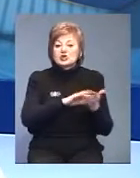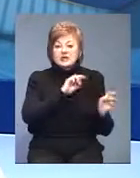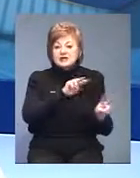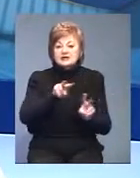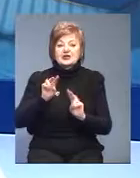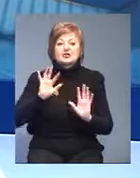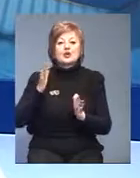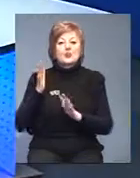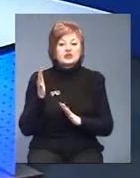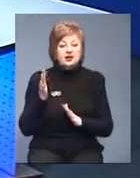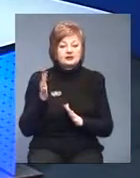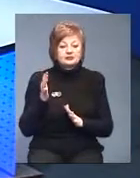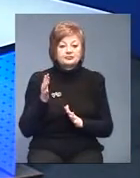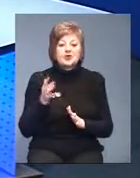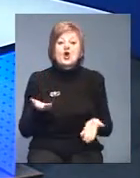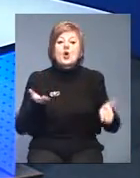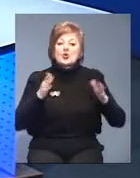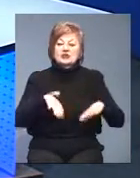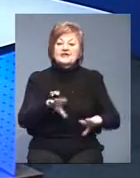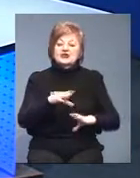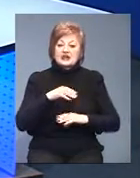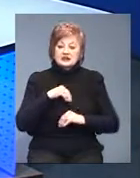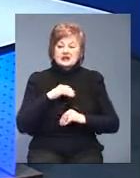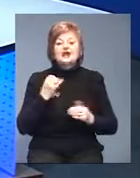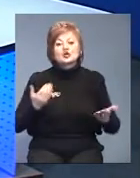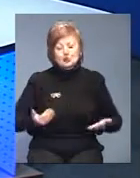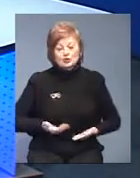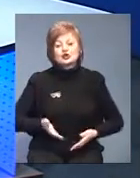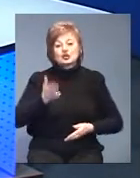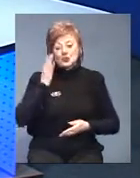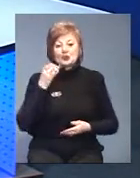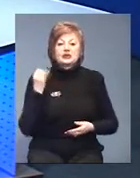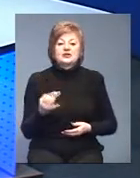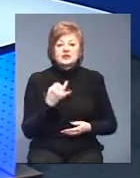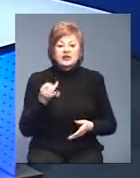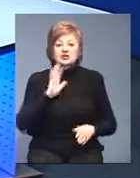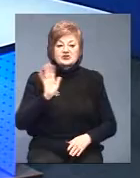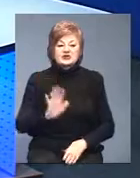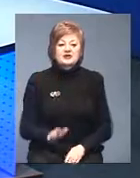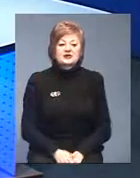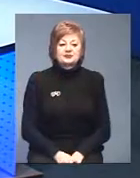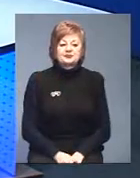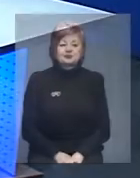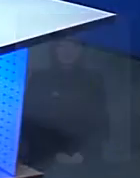розвитком подій у регіоні. Залишайтеся з нами, і життя стане змістовнішим. До побачення.